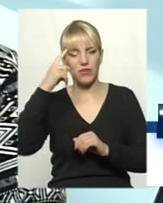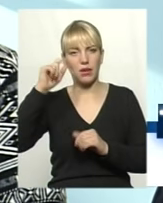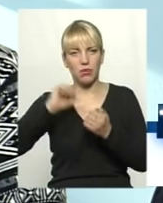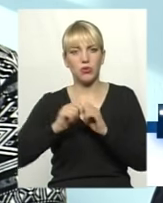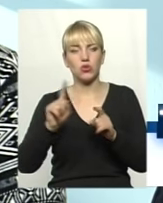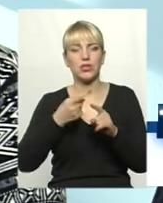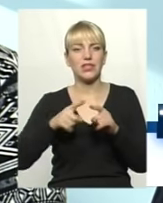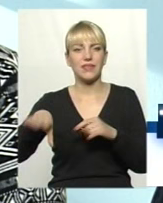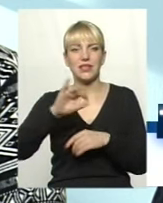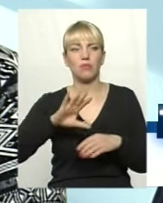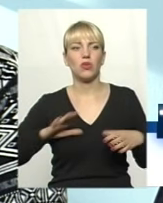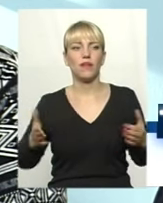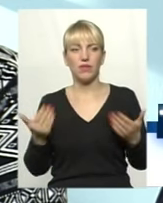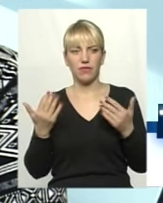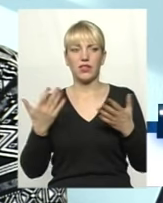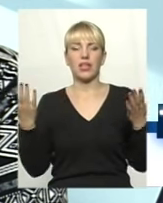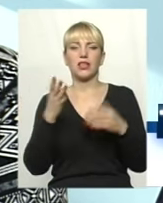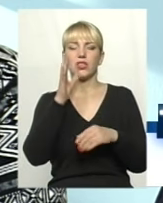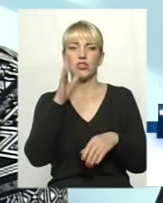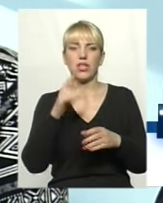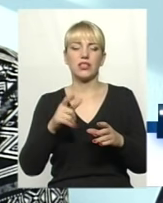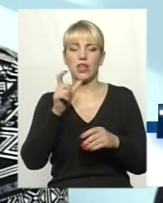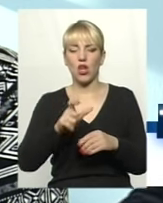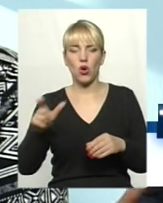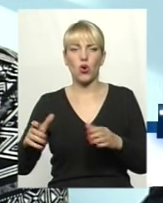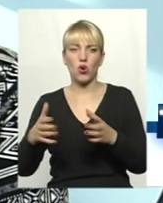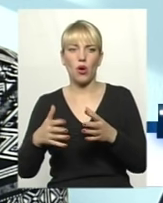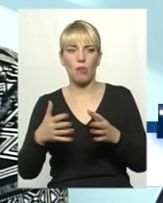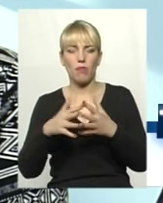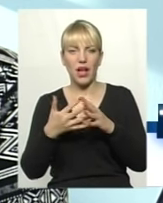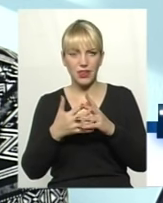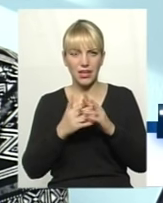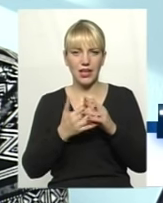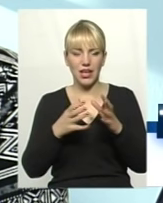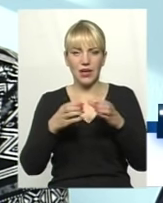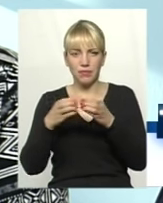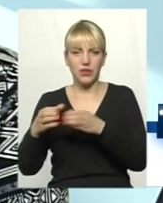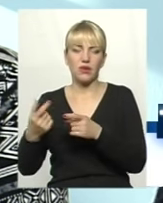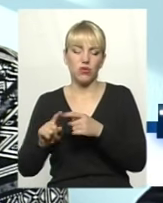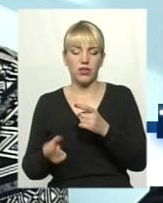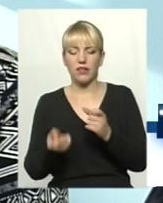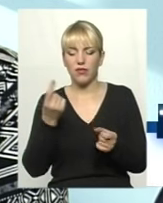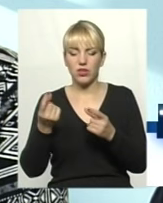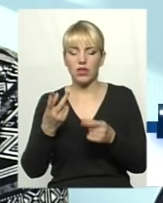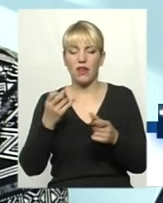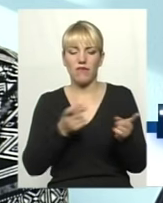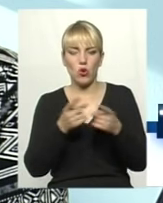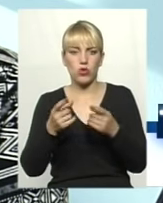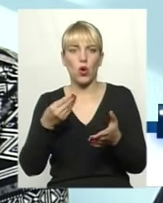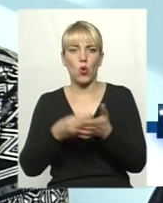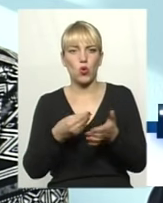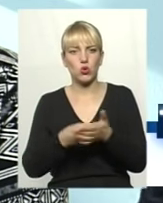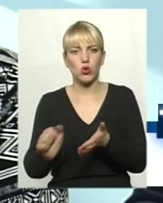вихідні. Якийсь час громади витратили, оскільки це новостворені юридичні особи, якийсь час пішов на виготовлення